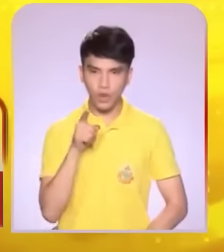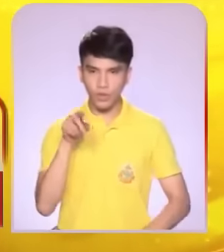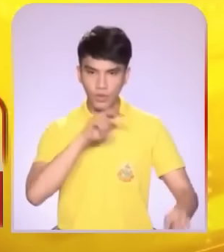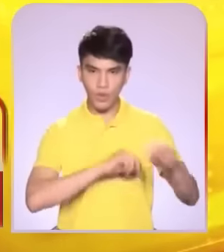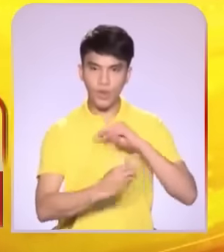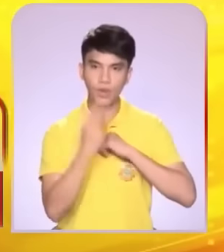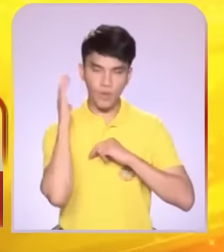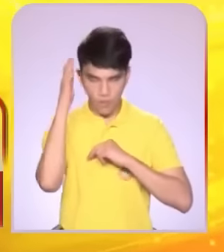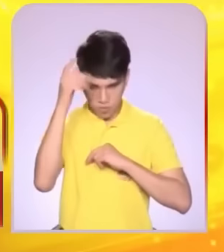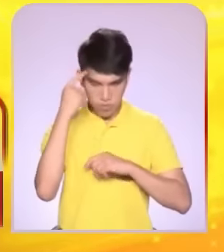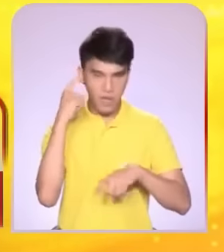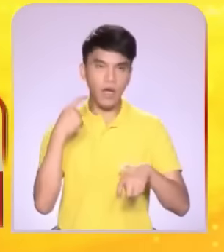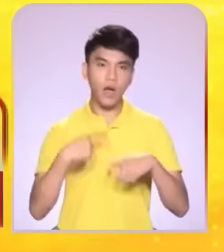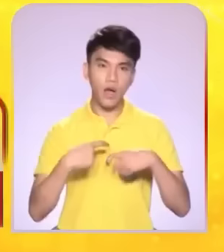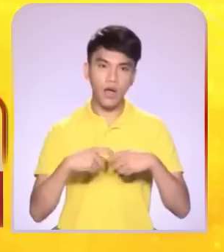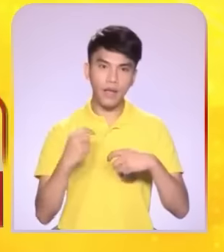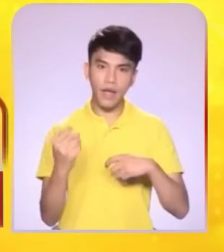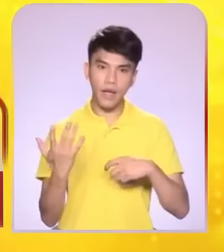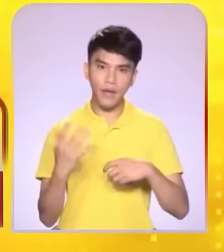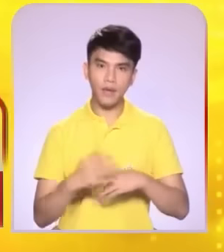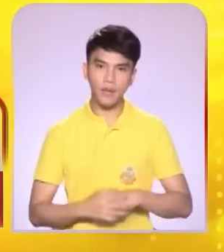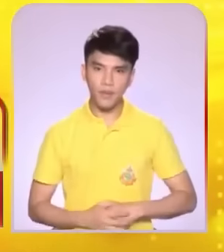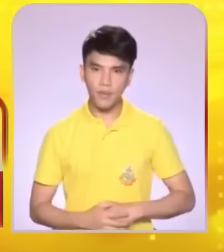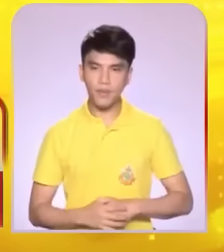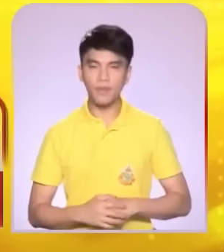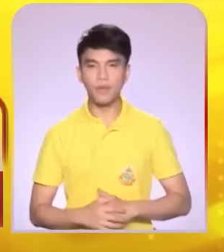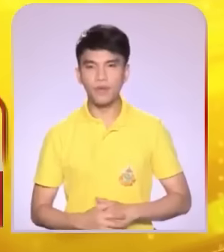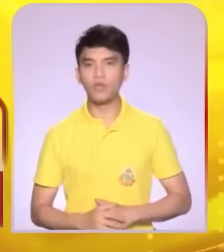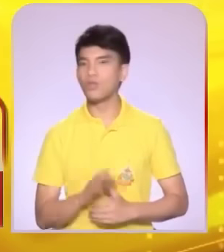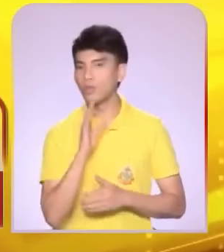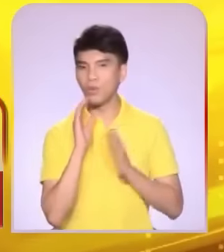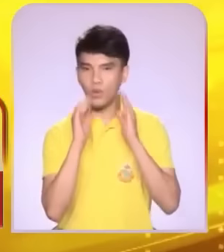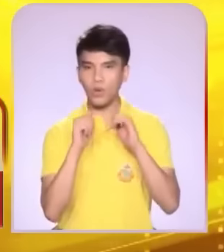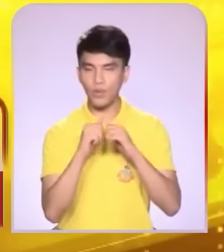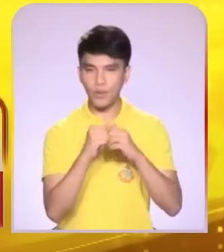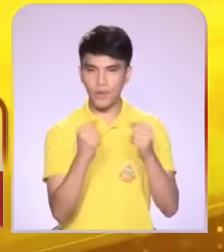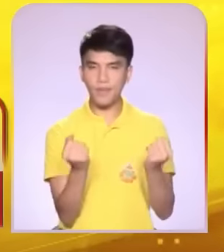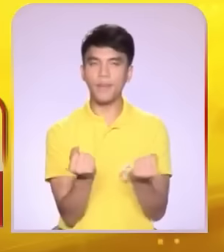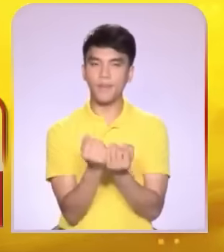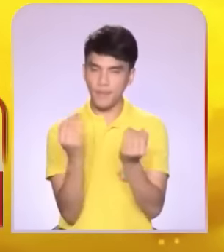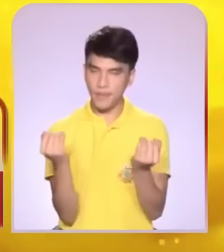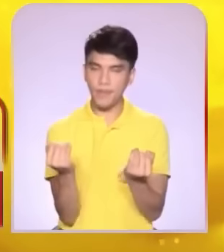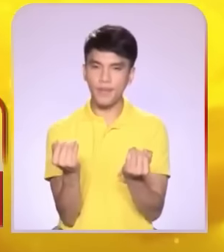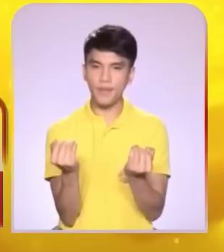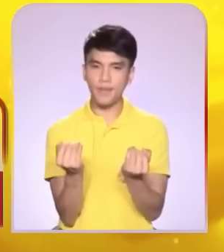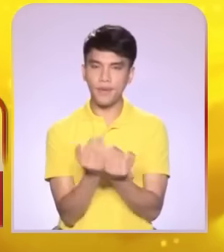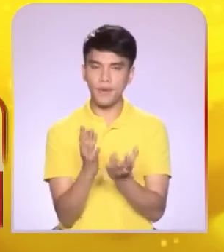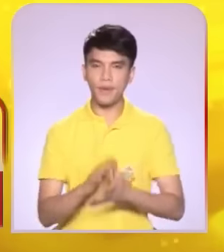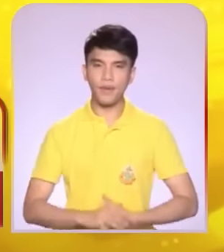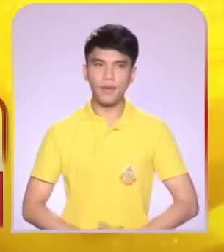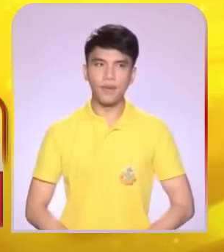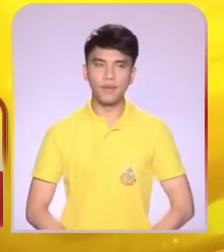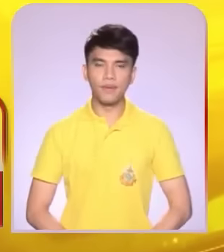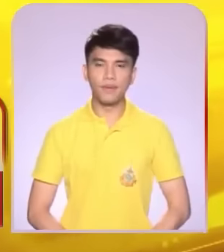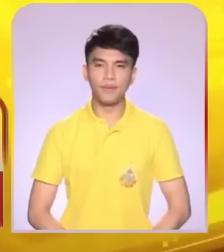คงจะไม่ยากถ้าหาความผิดที่ได้รับความเสียหายนะครับ และแล้วความเคลื่อนไหวก็ปรากฏ